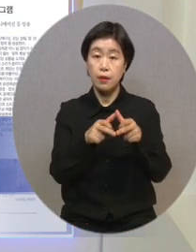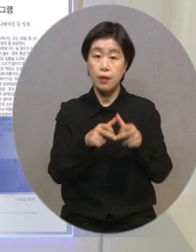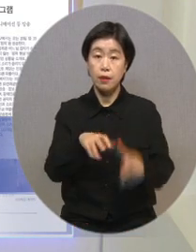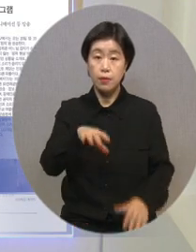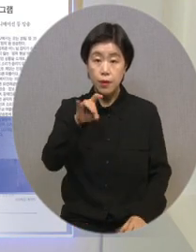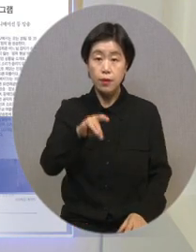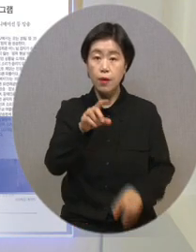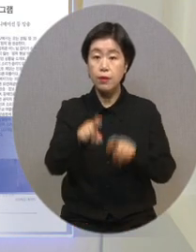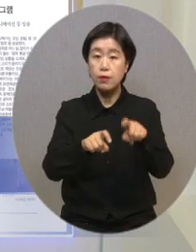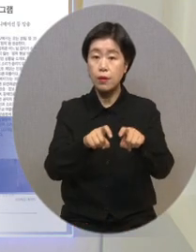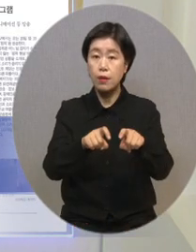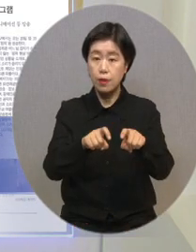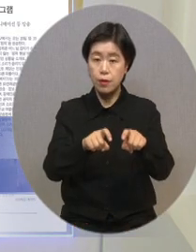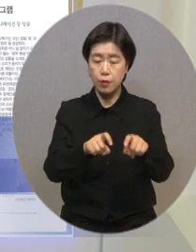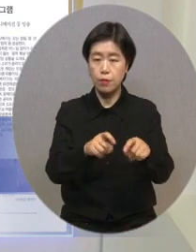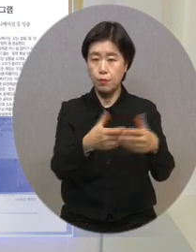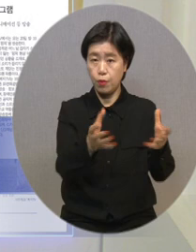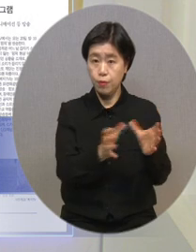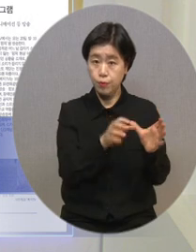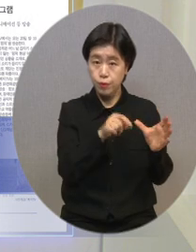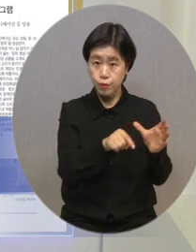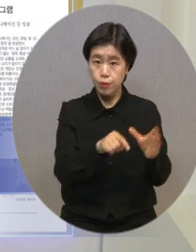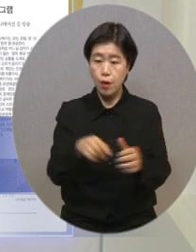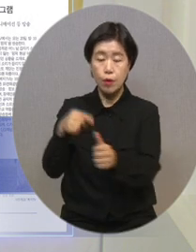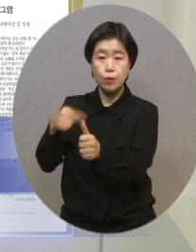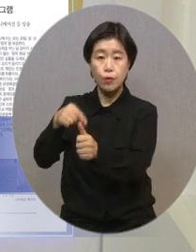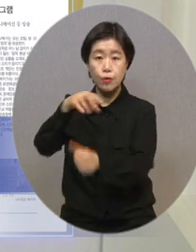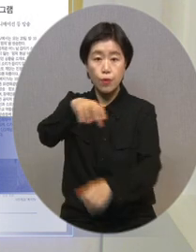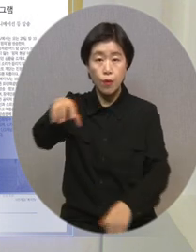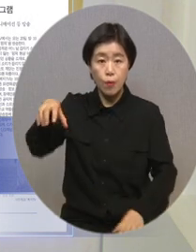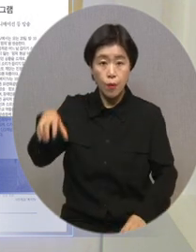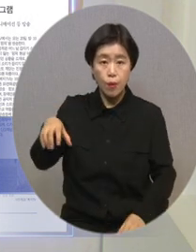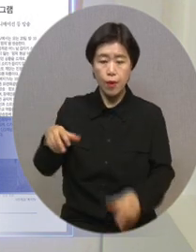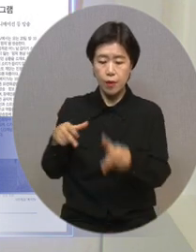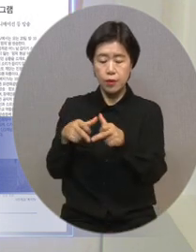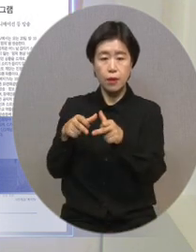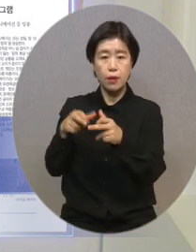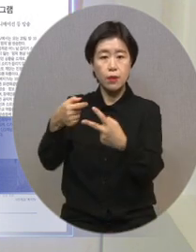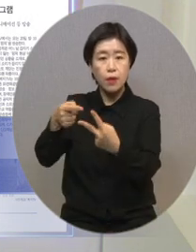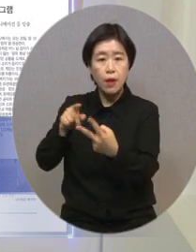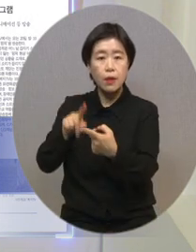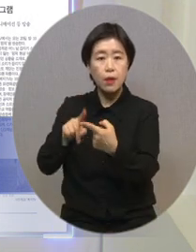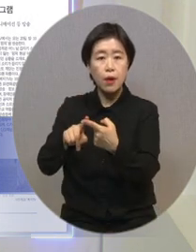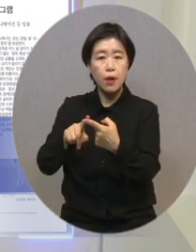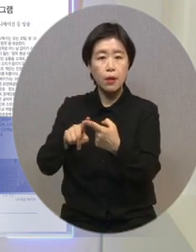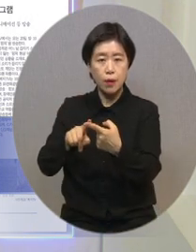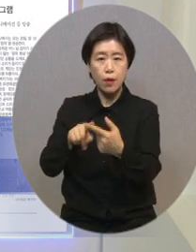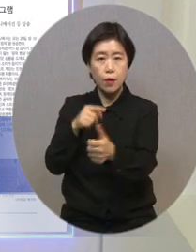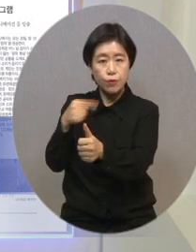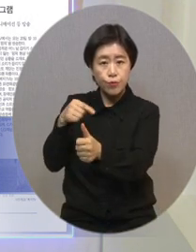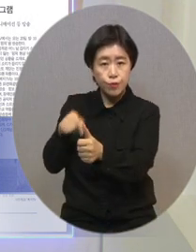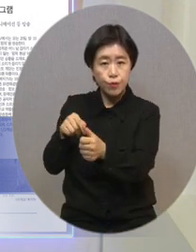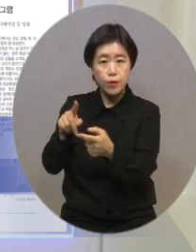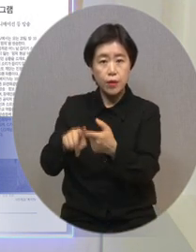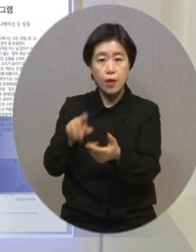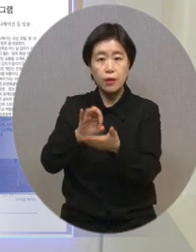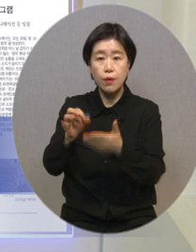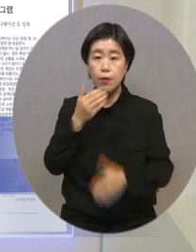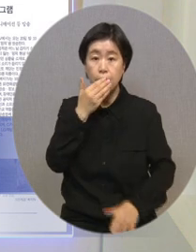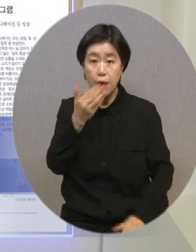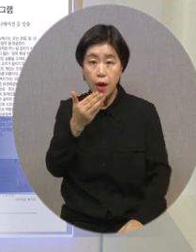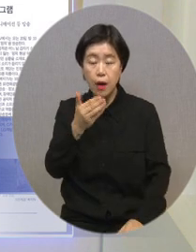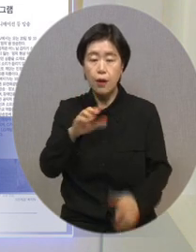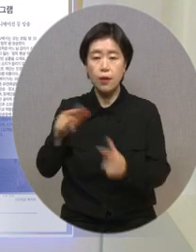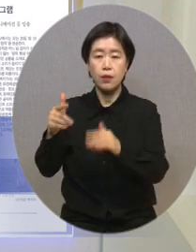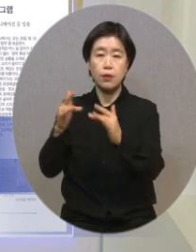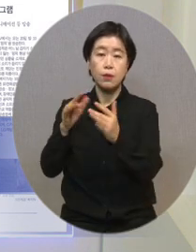장애인 먼저 실천 운동본부가 교육 현장에서 장애 이해 교육 자료로 적용할 수 있는 웹툰 다섯